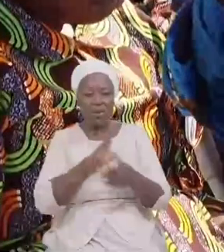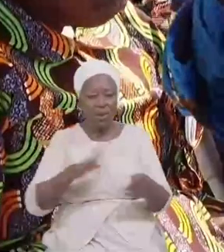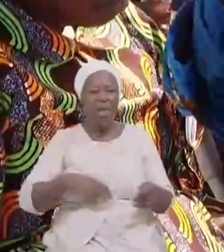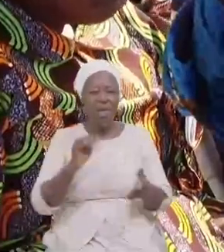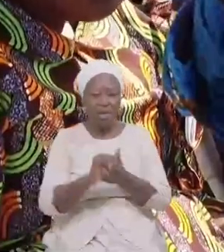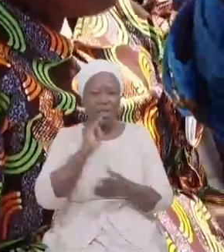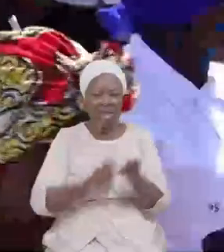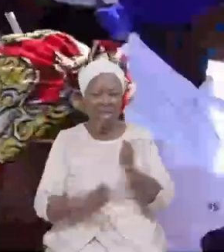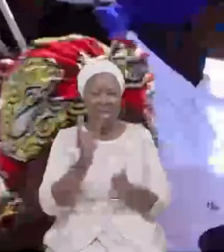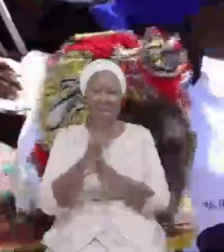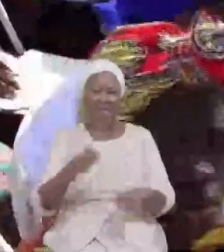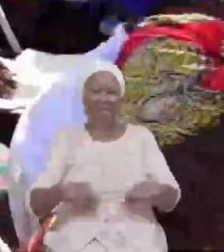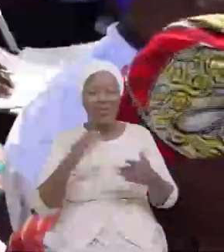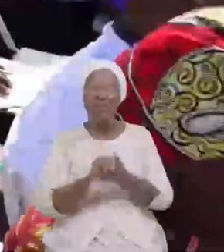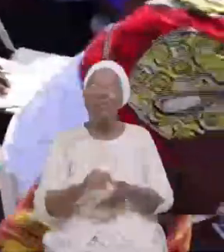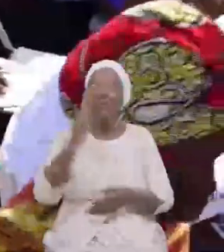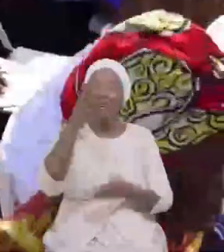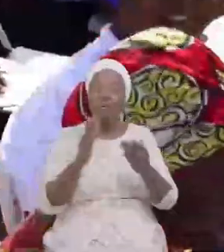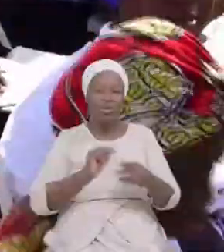menions. Une vie sans péché,